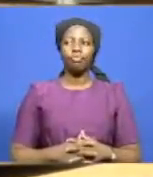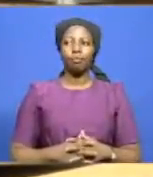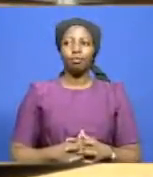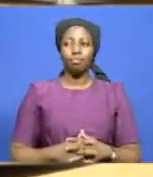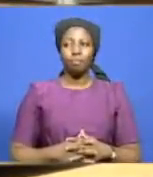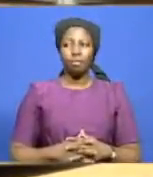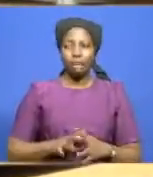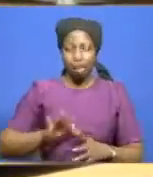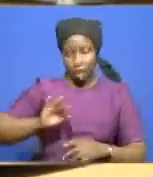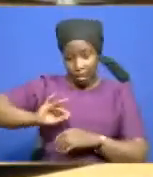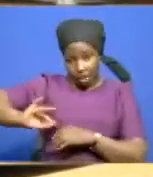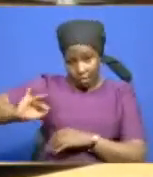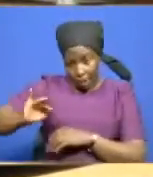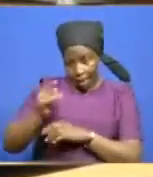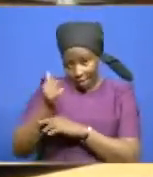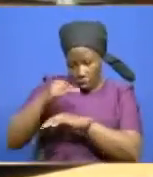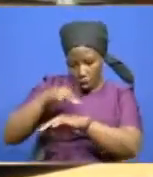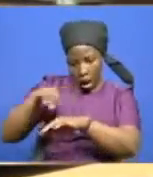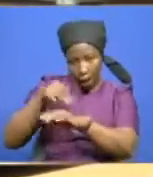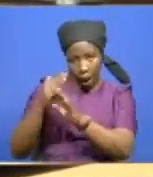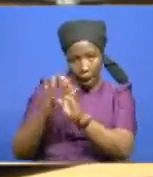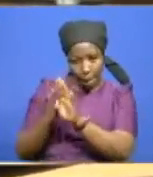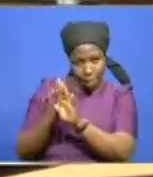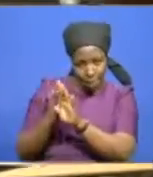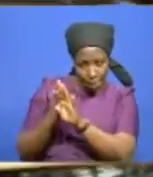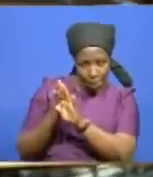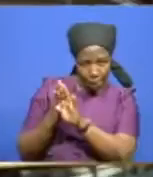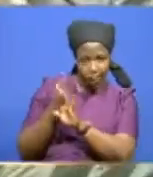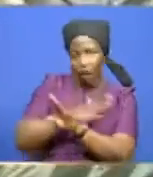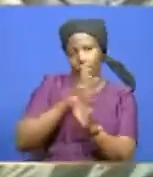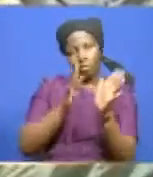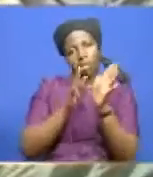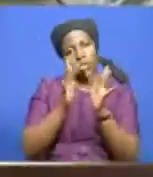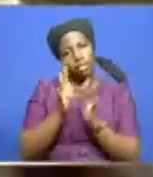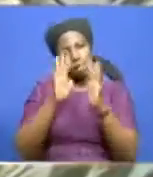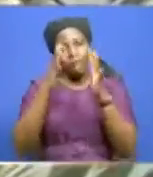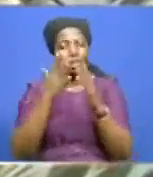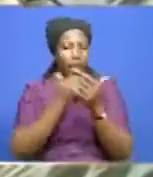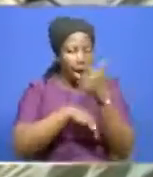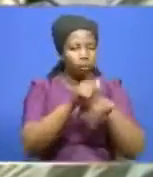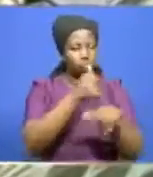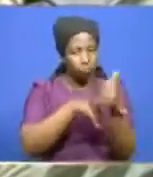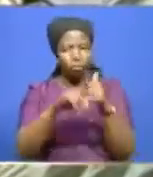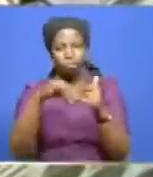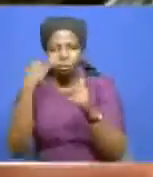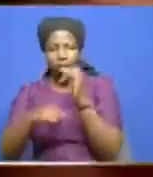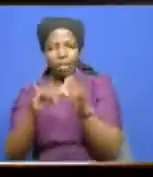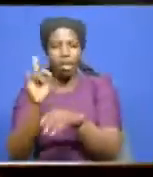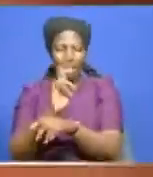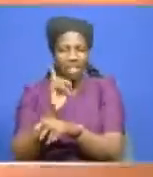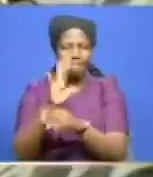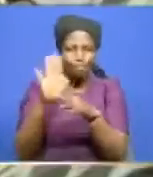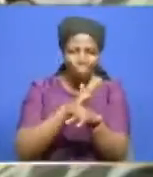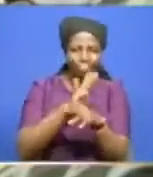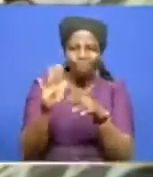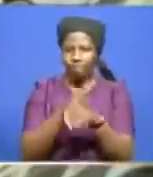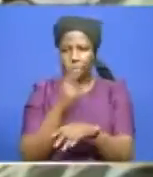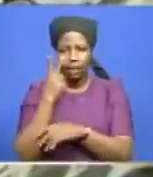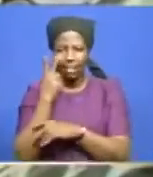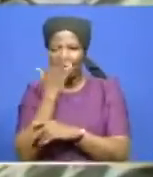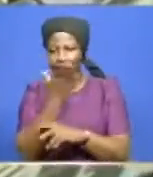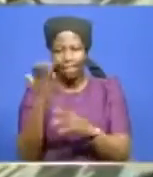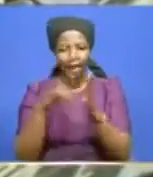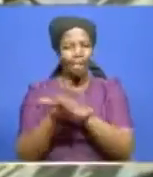Zikiwa zimesalia saa chache kabla ya sikukuu ya Krismasi, harakati za dakika za mwisho zilibainika kwenye vituo mbalimbali